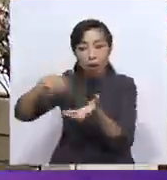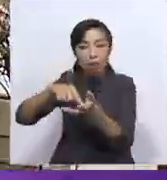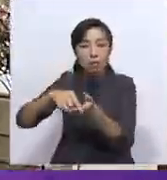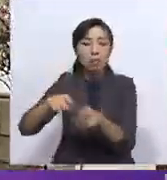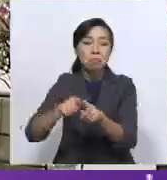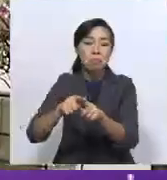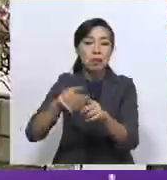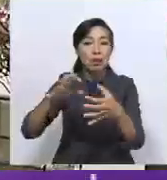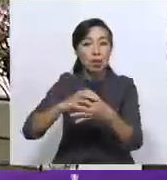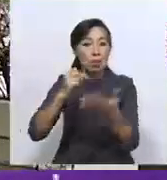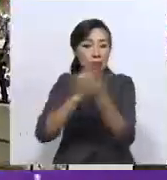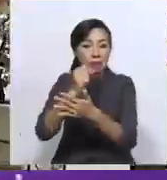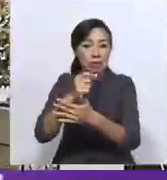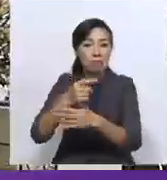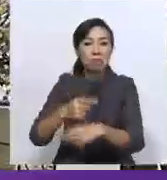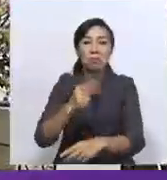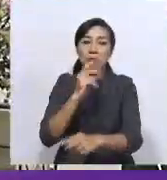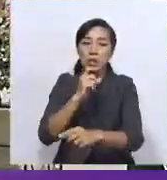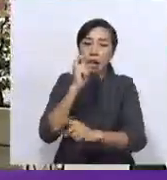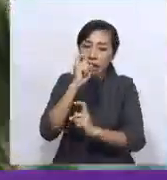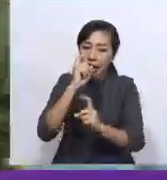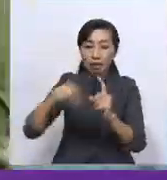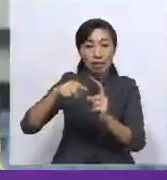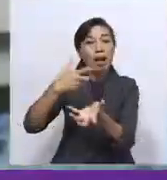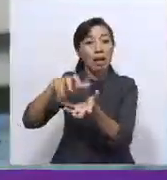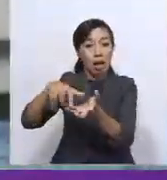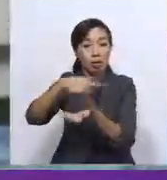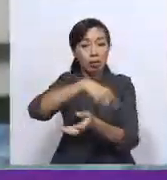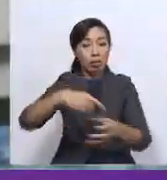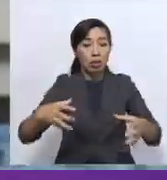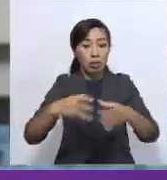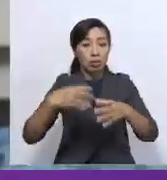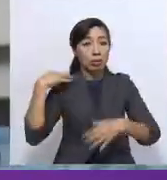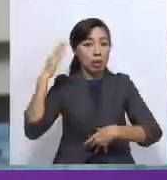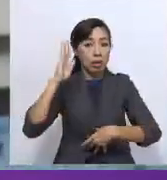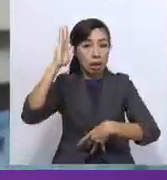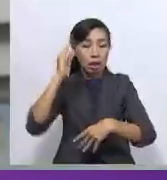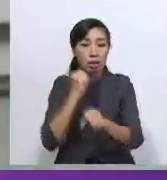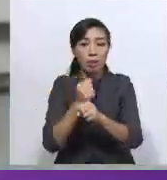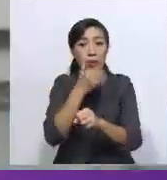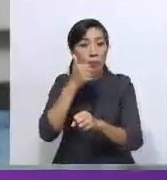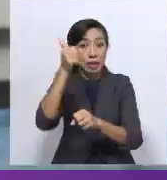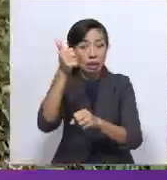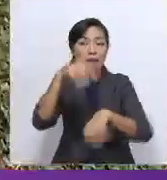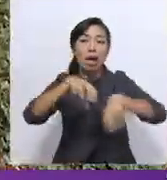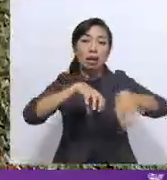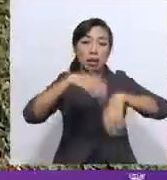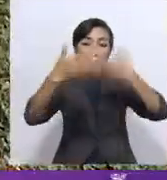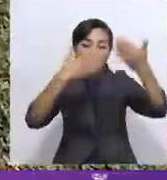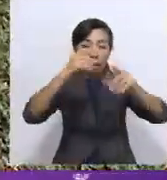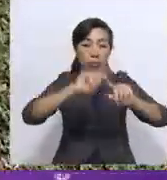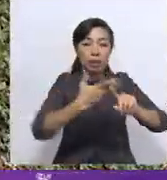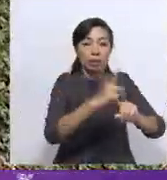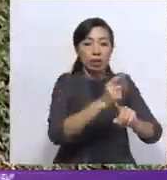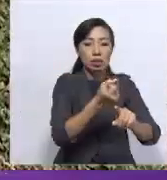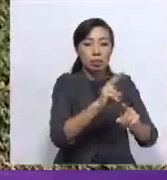ดทั้งนี้ค่ะกิจกรรมหน่วยพระราชทานและประชาชนจิตอาสาเราทำความดีด้วยหัวใจในครั้งนี้ก็มีขึ้นระหว่างวันที่12มีน